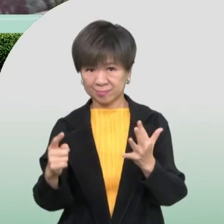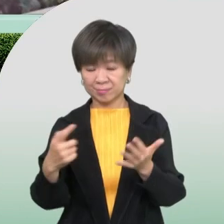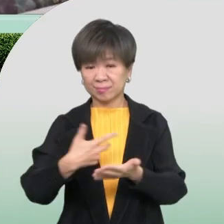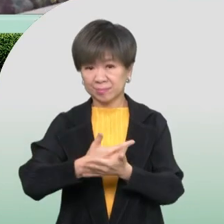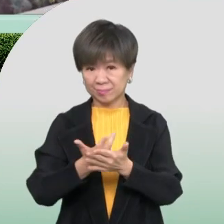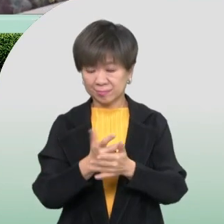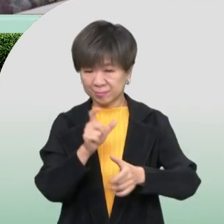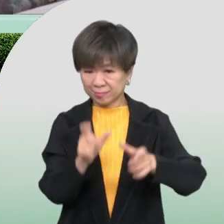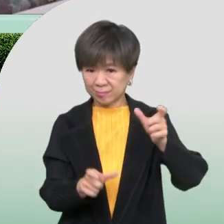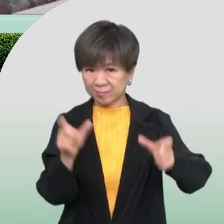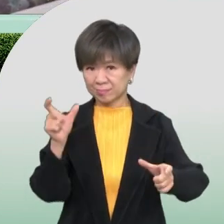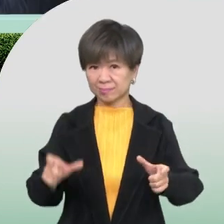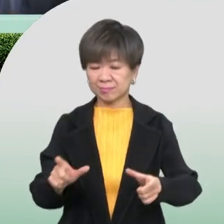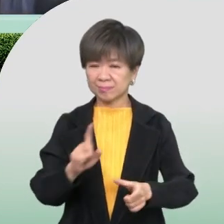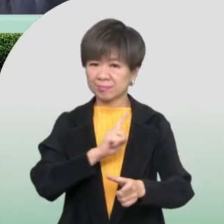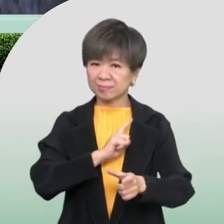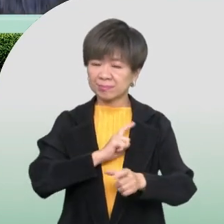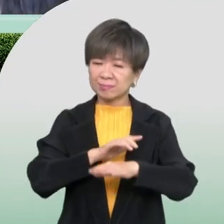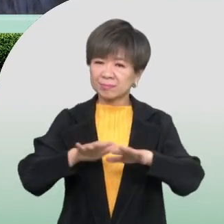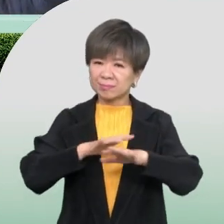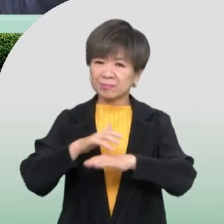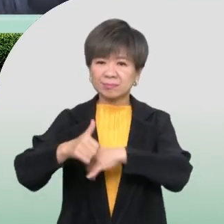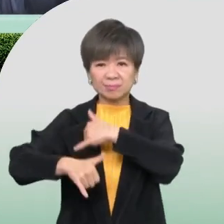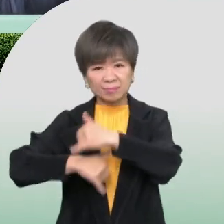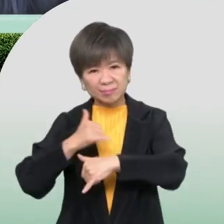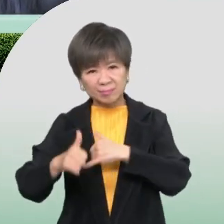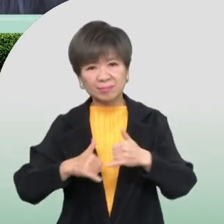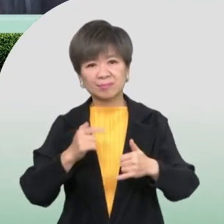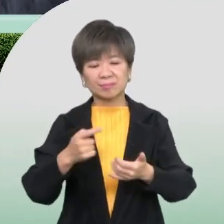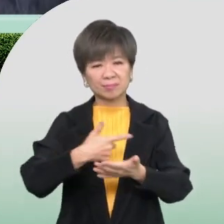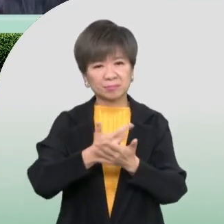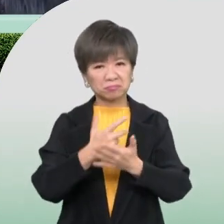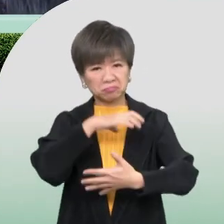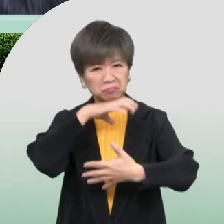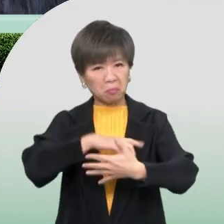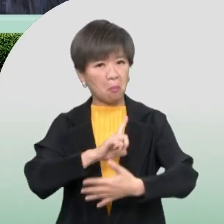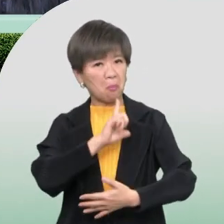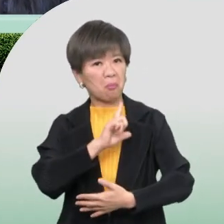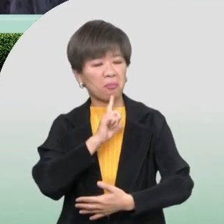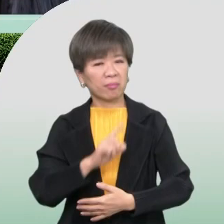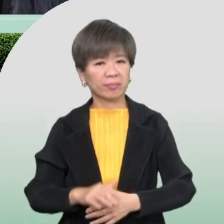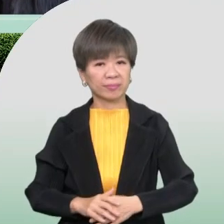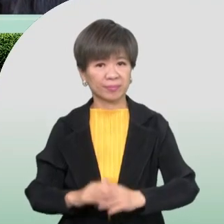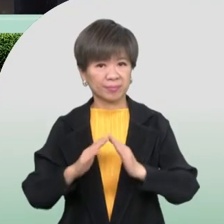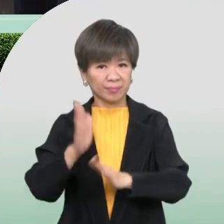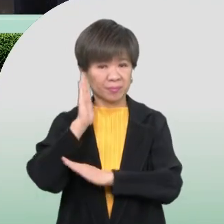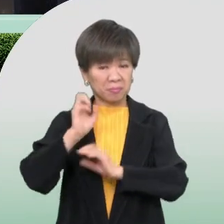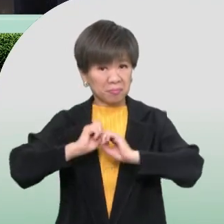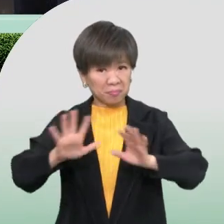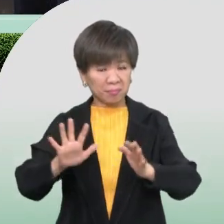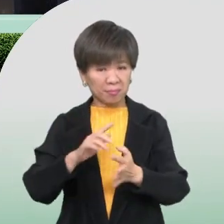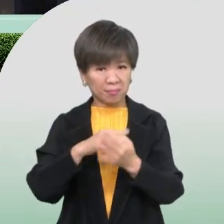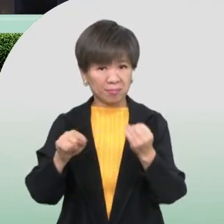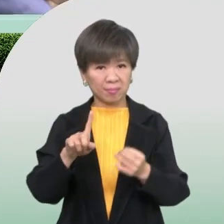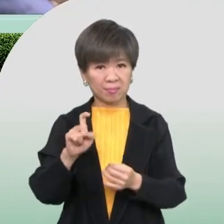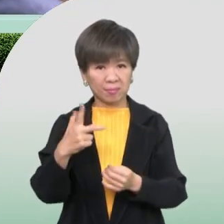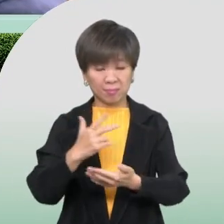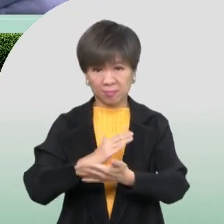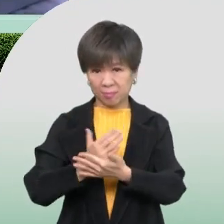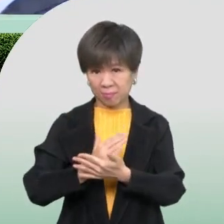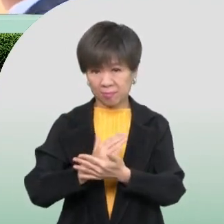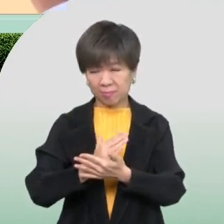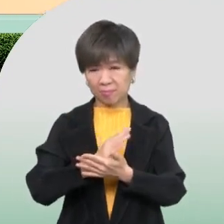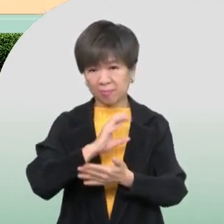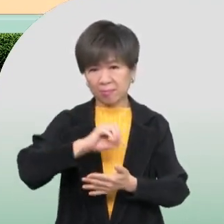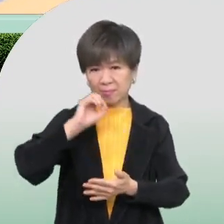嘅各種藝術家加條嘅人生故事，含個藝術內涵。市政府就讲，廿十七本书，每